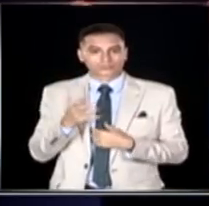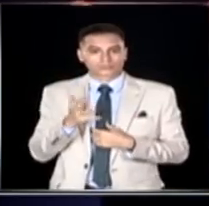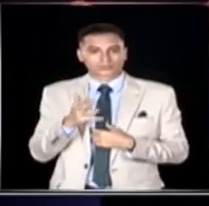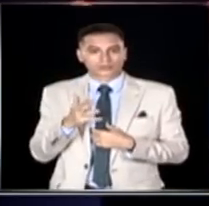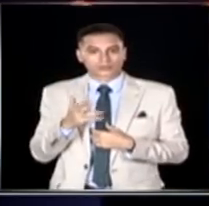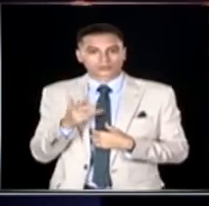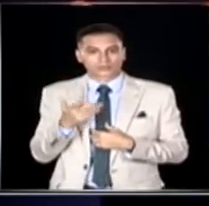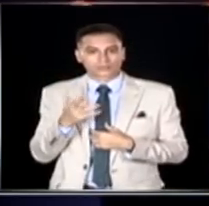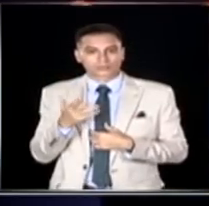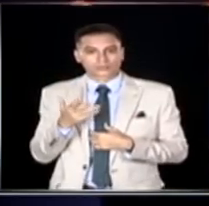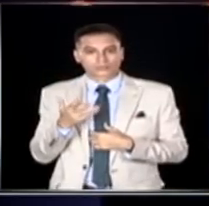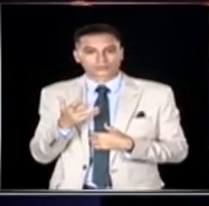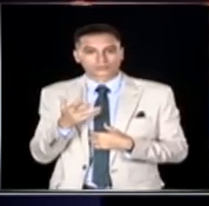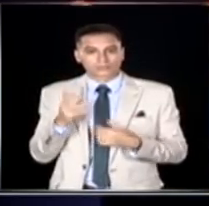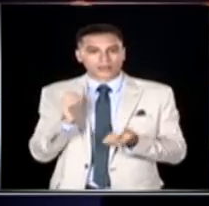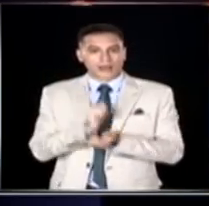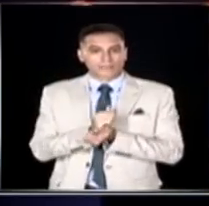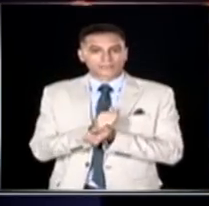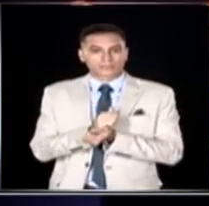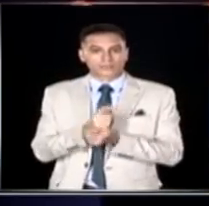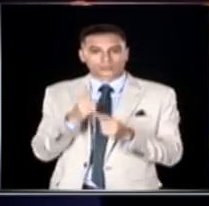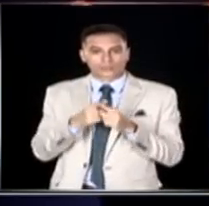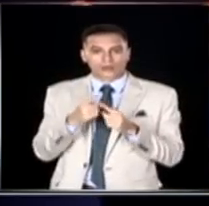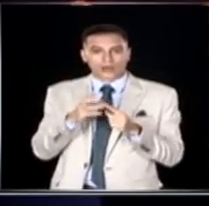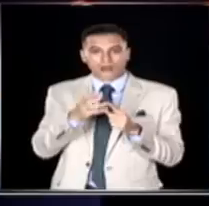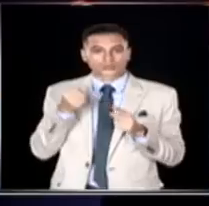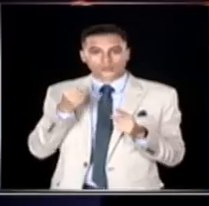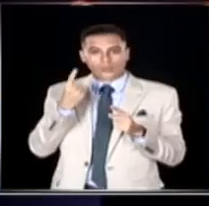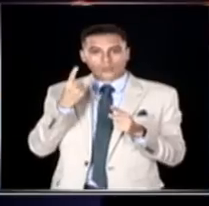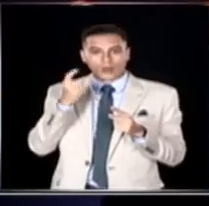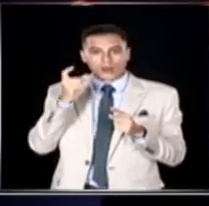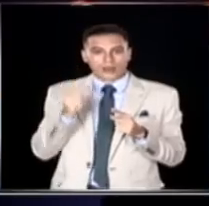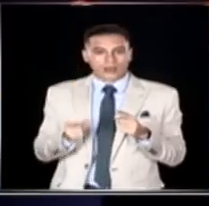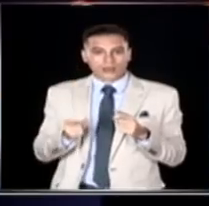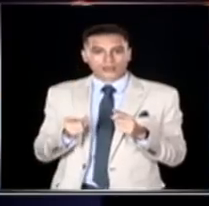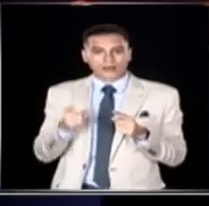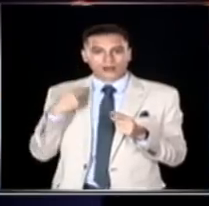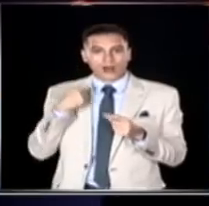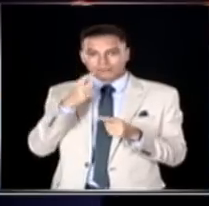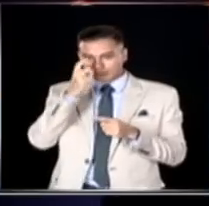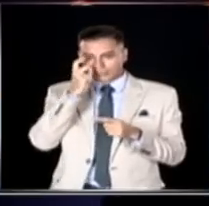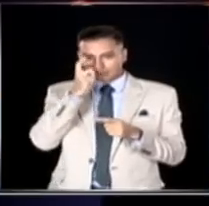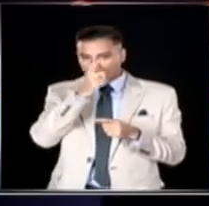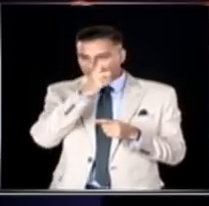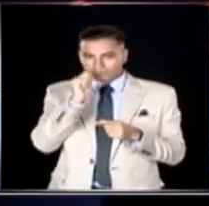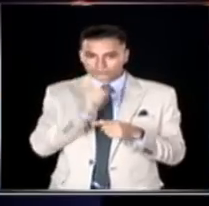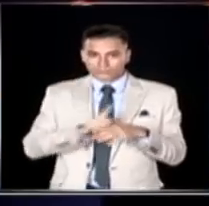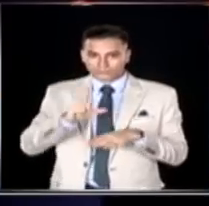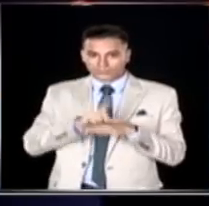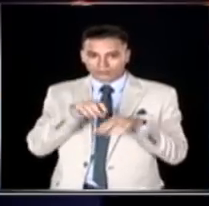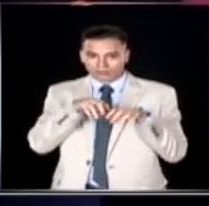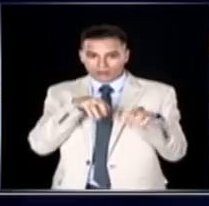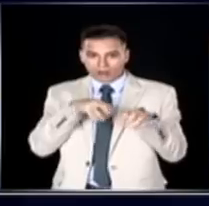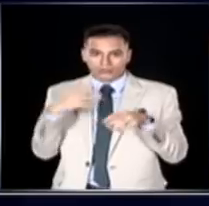عارف، بس هم كانوا محتبسين هناك، وخدوا واحد منهم اللي هو كان زعيم إيران حاليا، كان زعيم إيران يعني سابقا، وطلعوا من